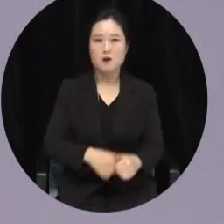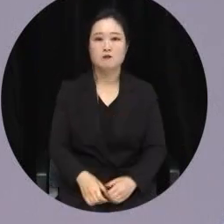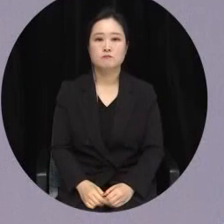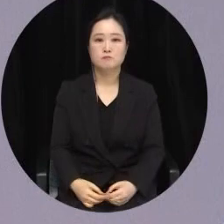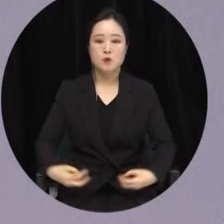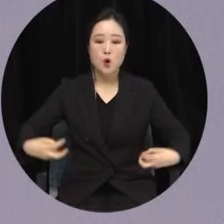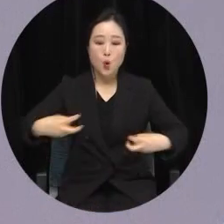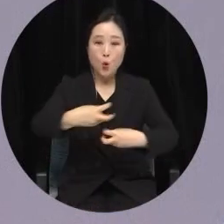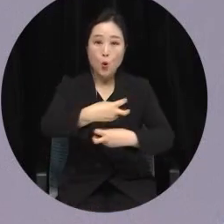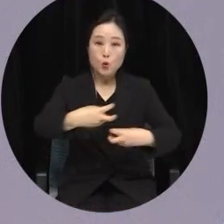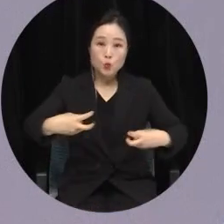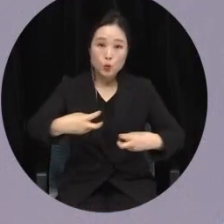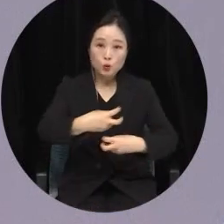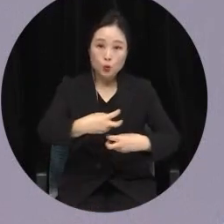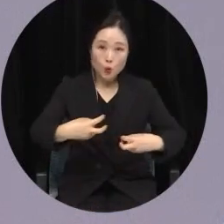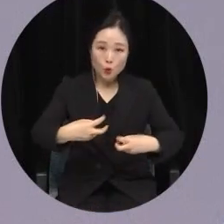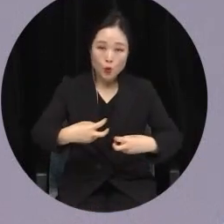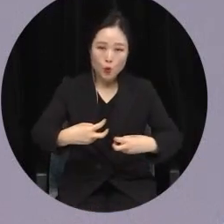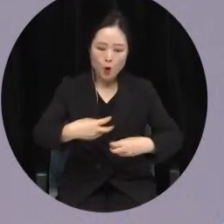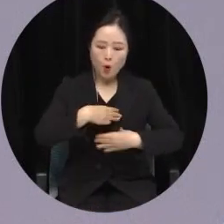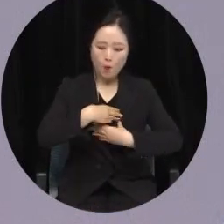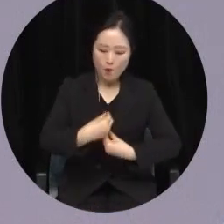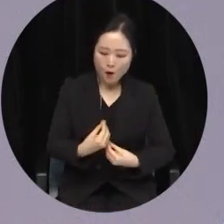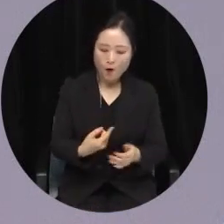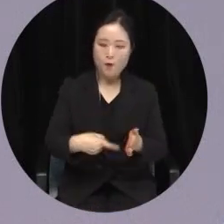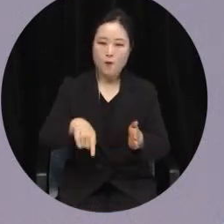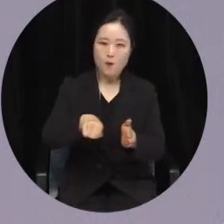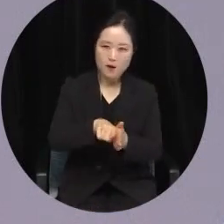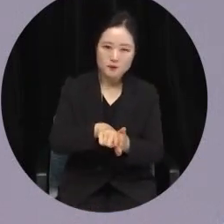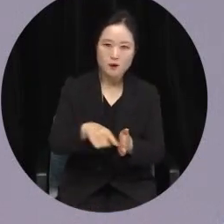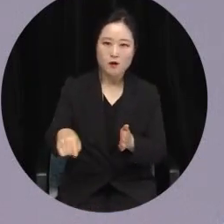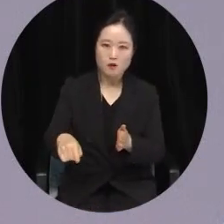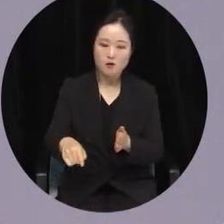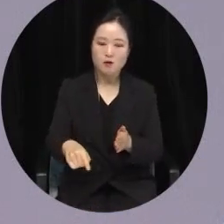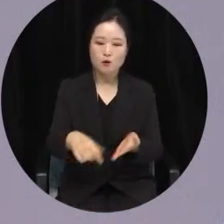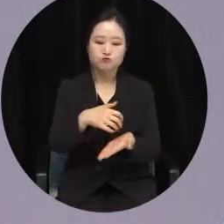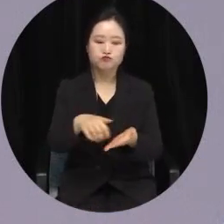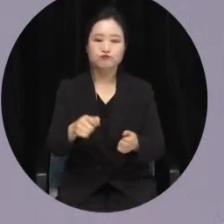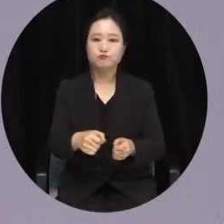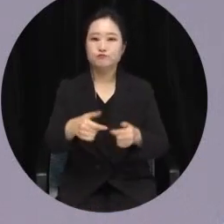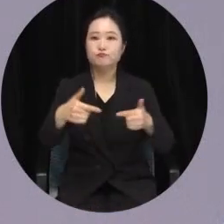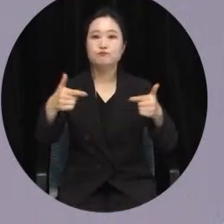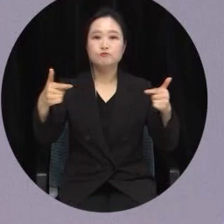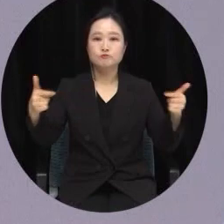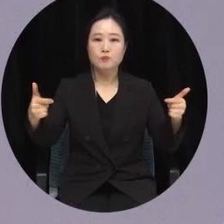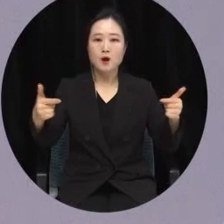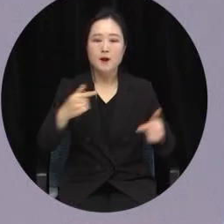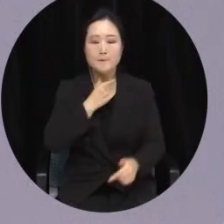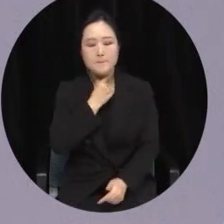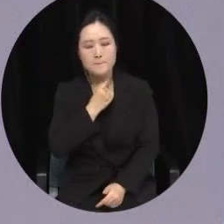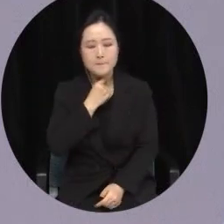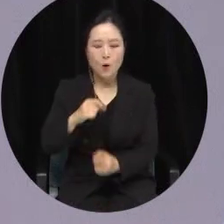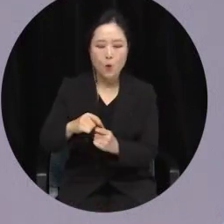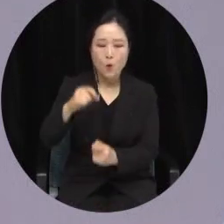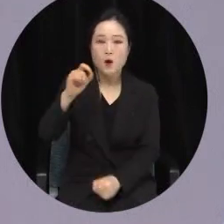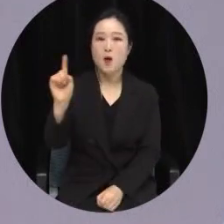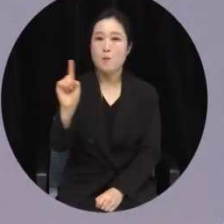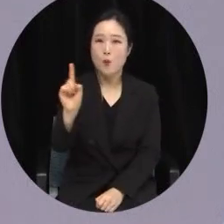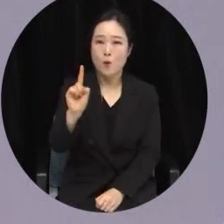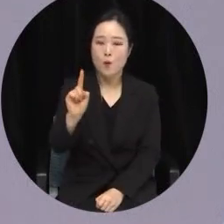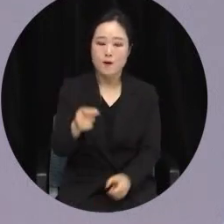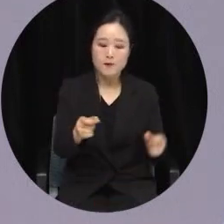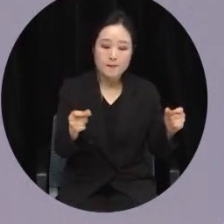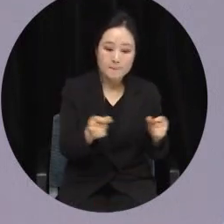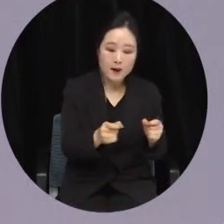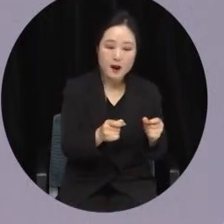교통 인프라 확충 차원에서 우리 주민들의 오랜 바람인 경전철 또 지하철 2호선